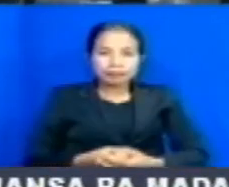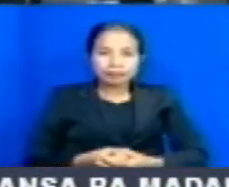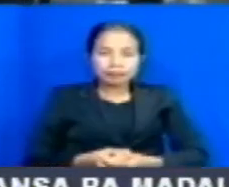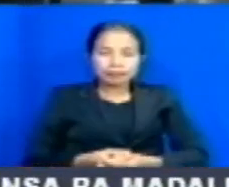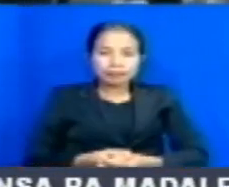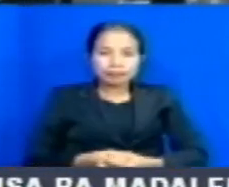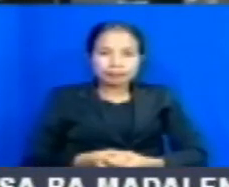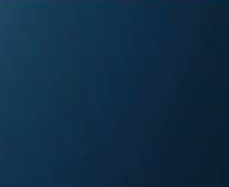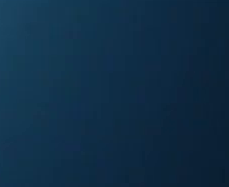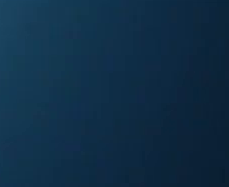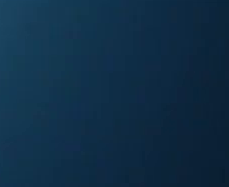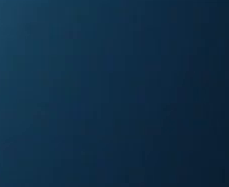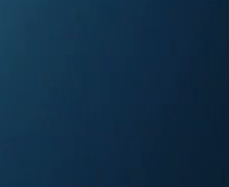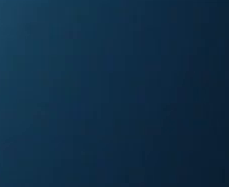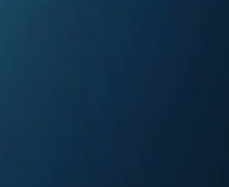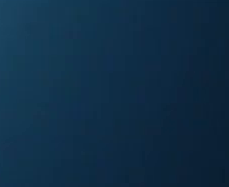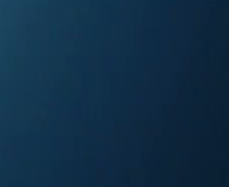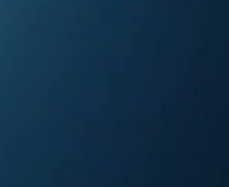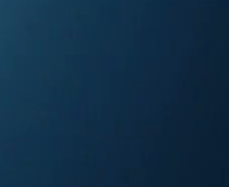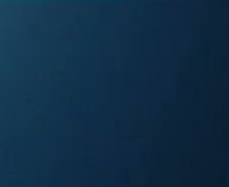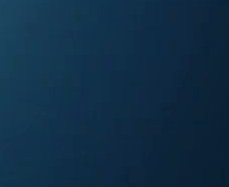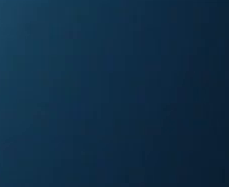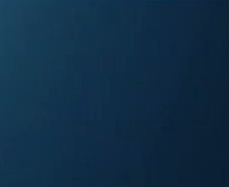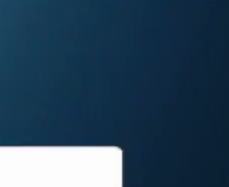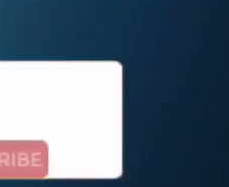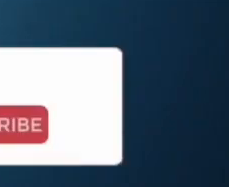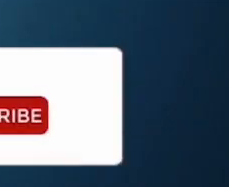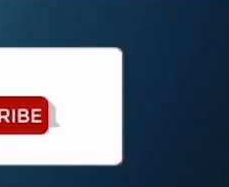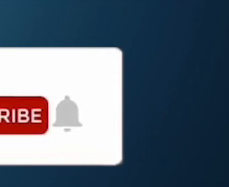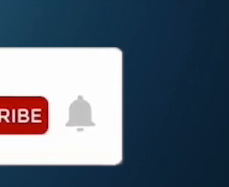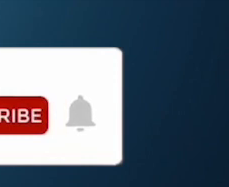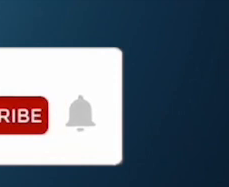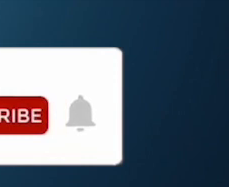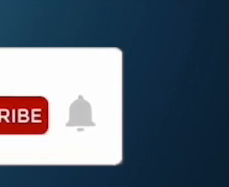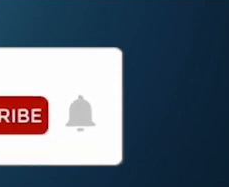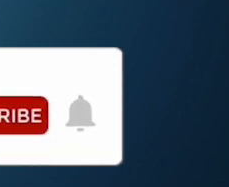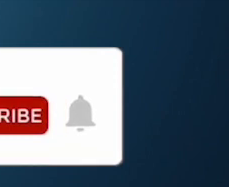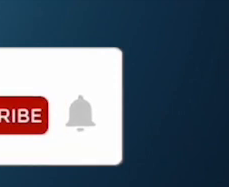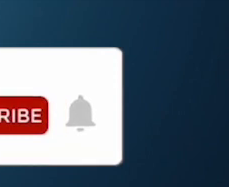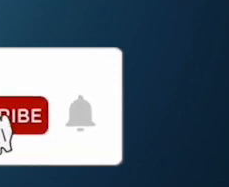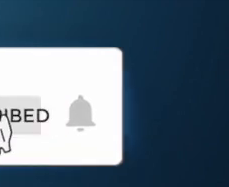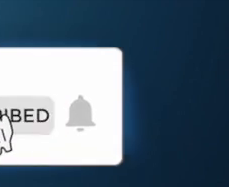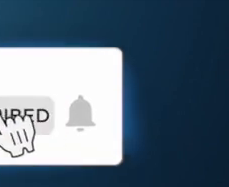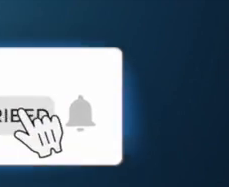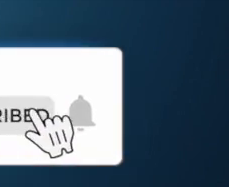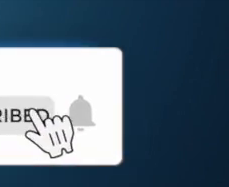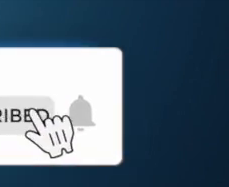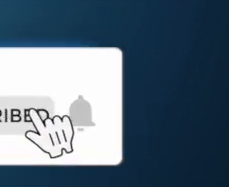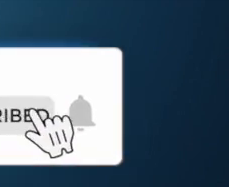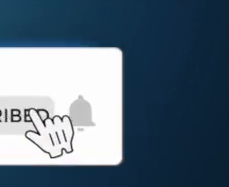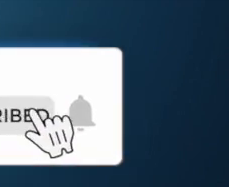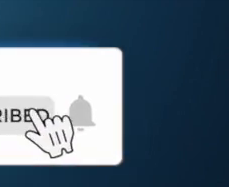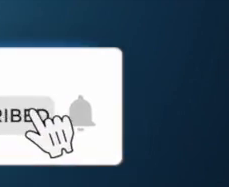Costa RTL. Atu hetang informasaun faktuais no atuais, keta haluha inscreva iha